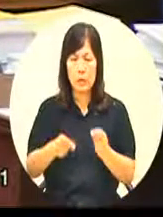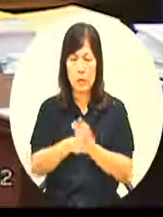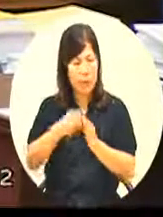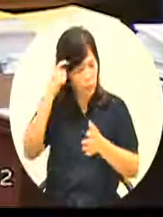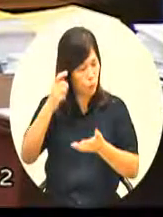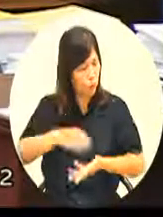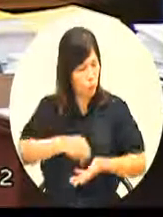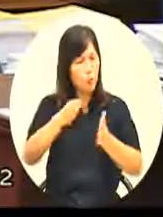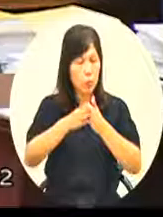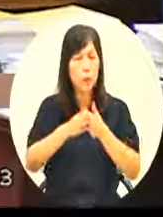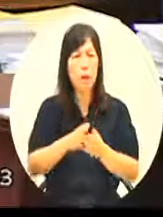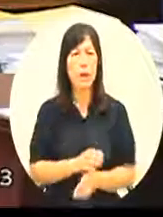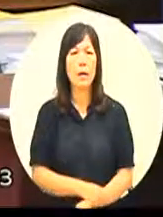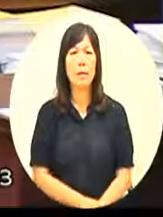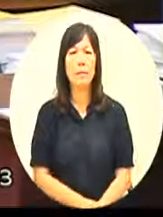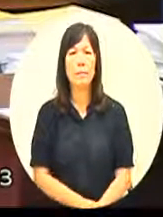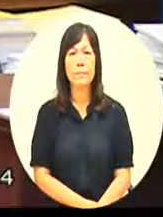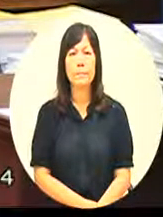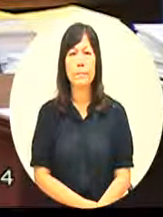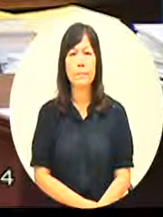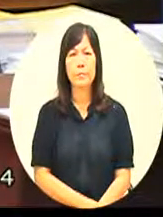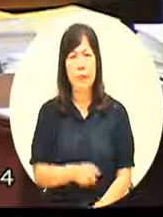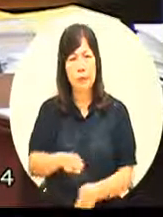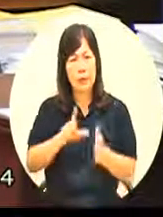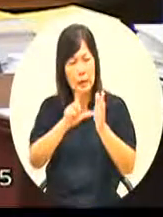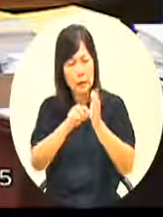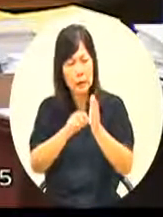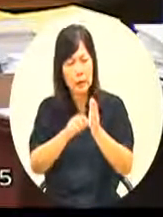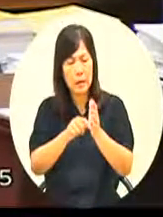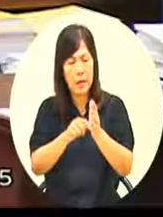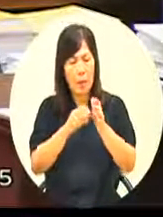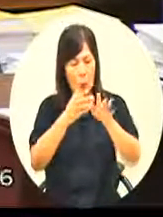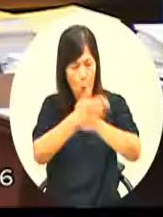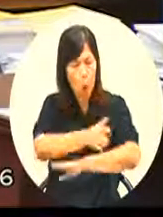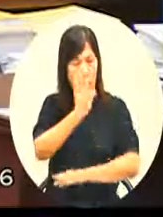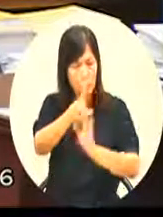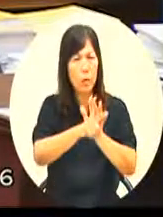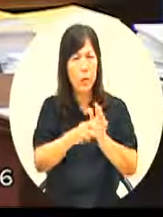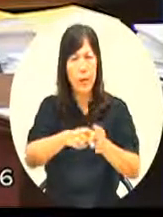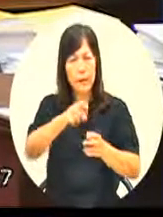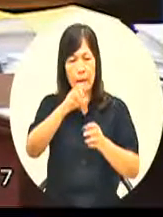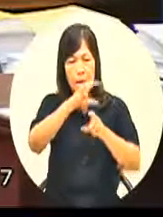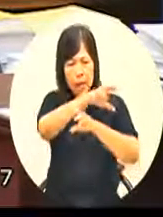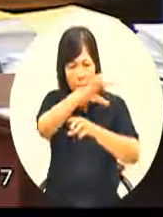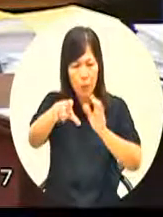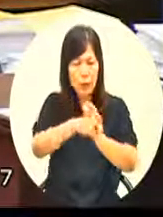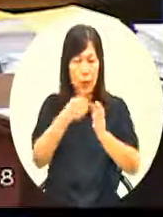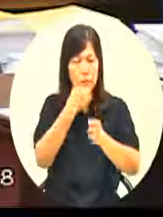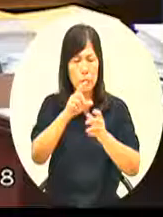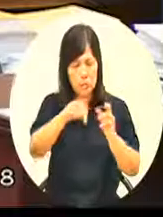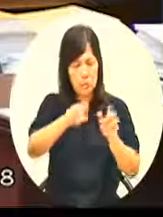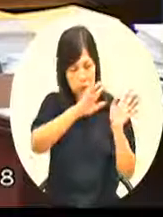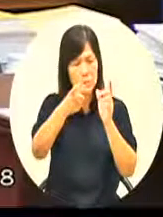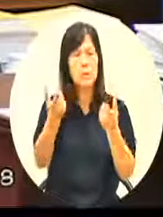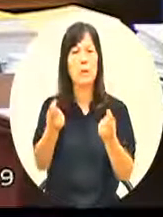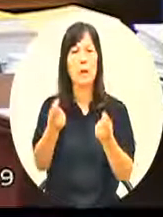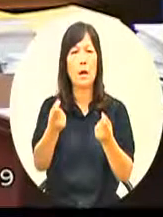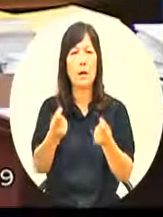是时间风灾已经过一段时间了，可是的确很多地方的状况是这样子啊，真的是